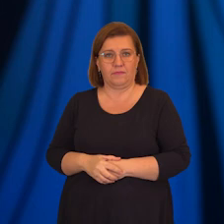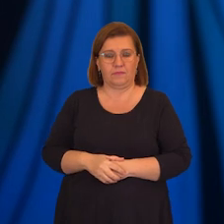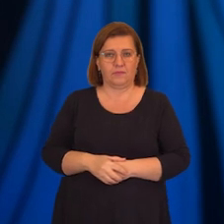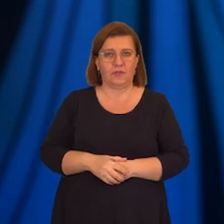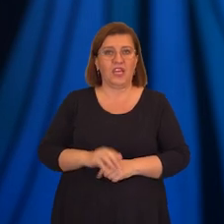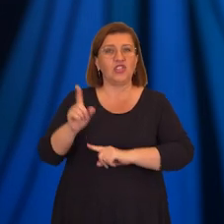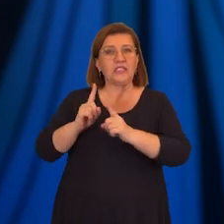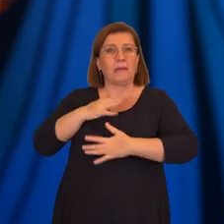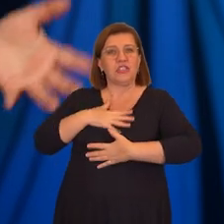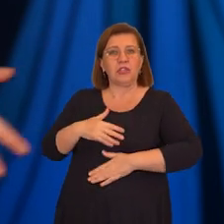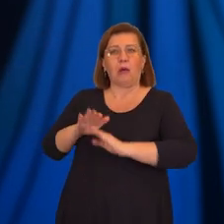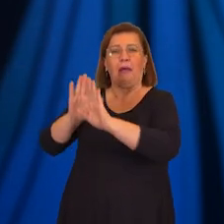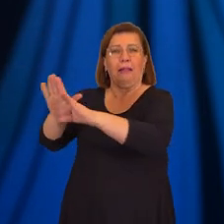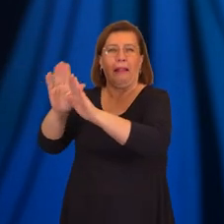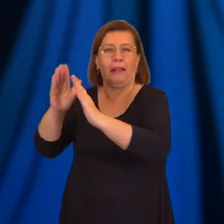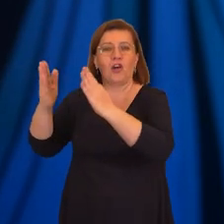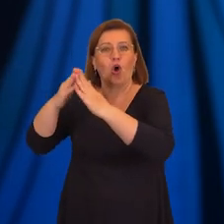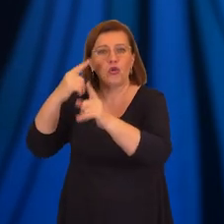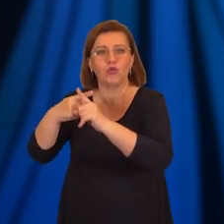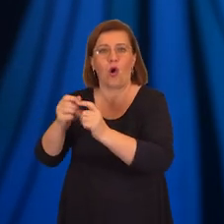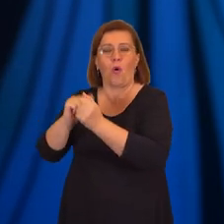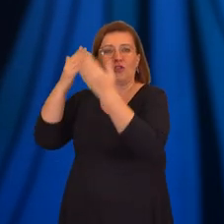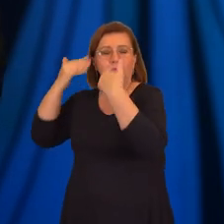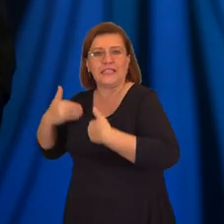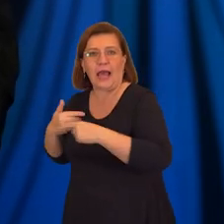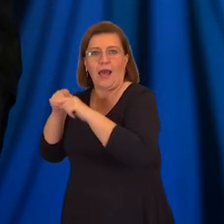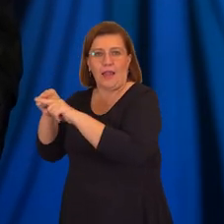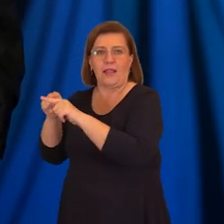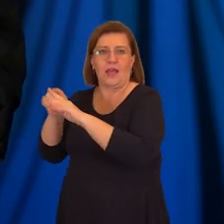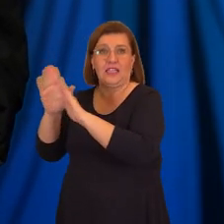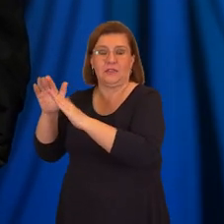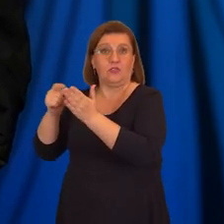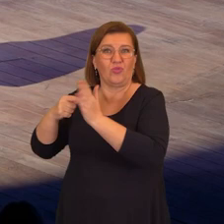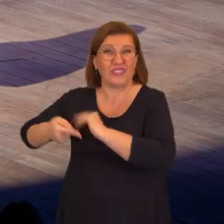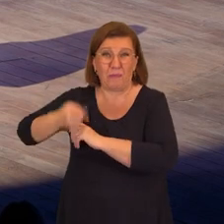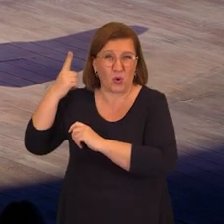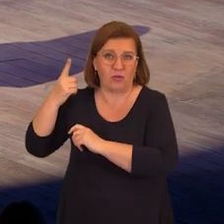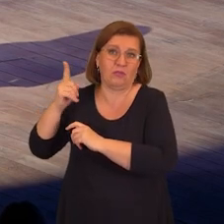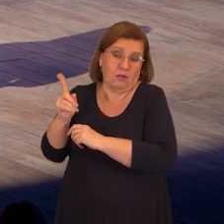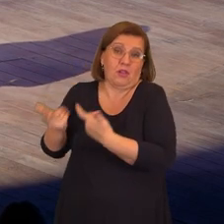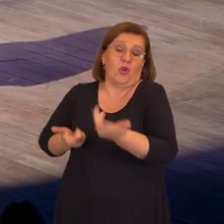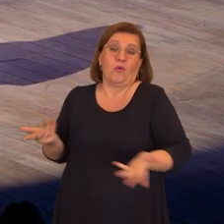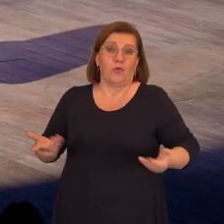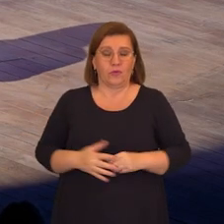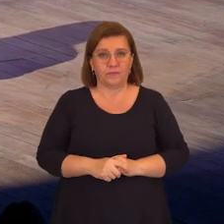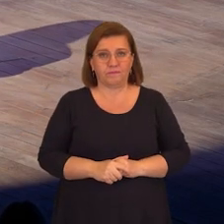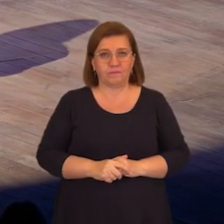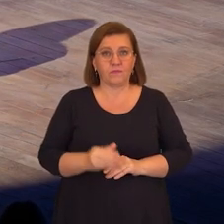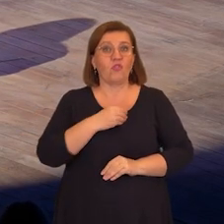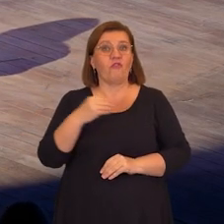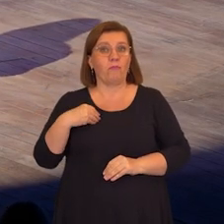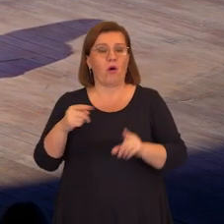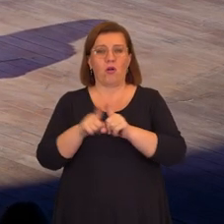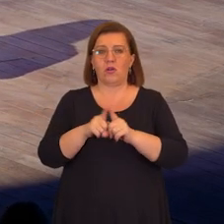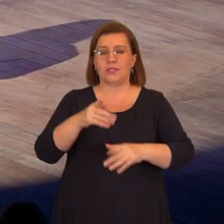ciała są przechowywane w kościołach, w szpitalach. To jest zabronione. W Polsce mamy również